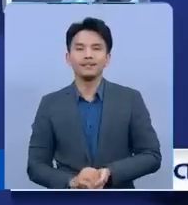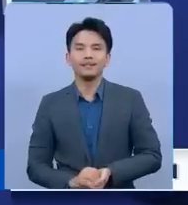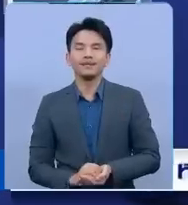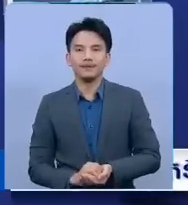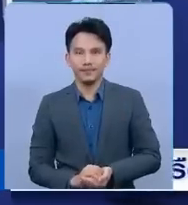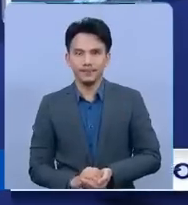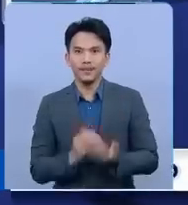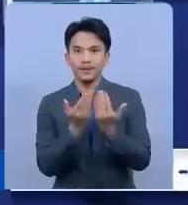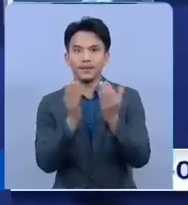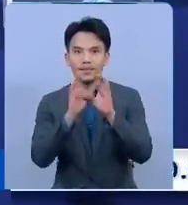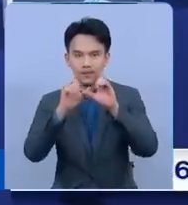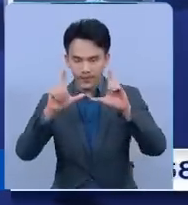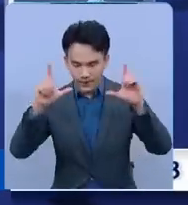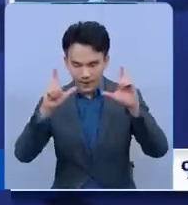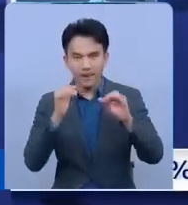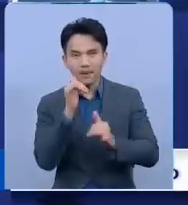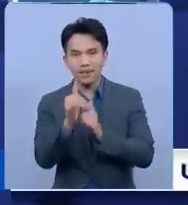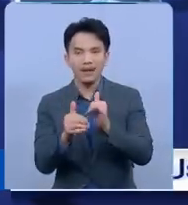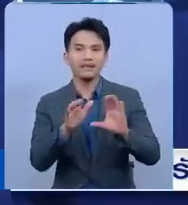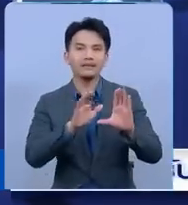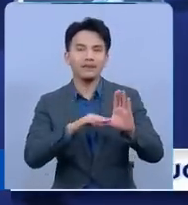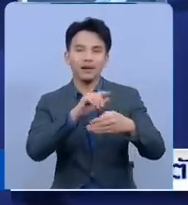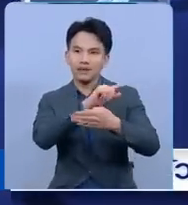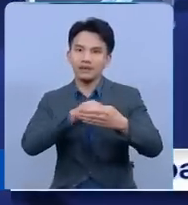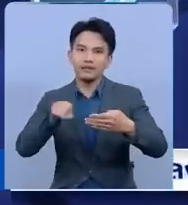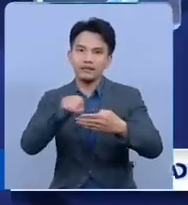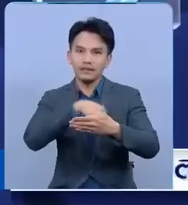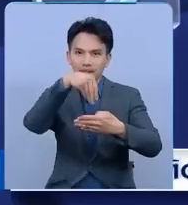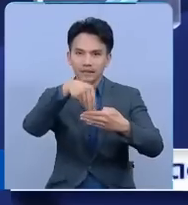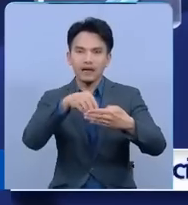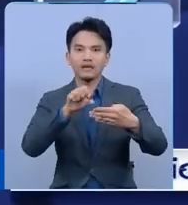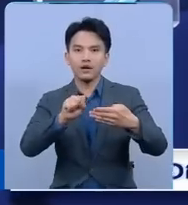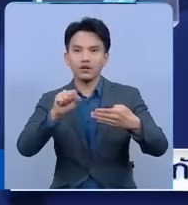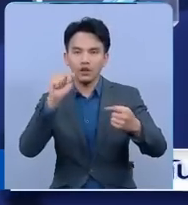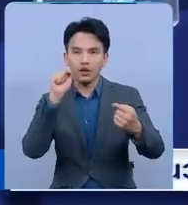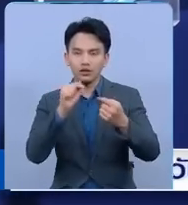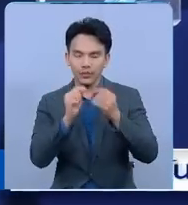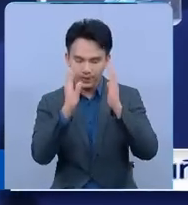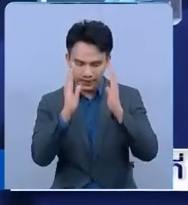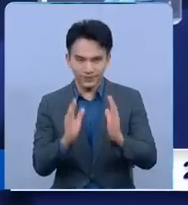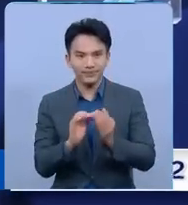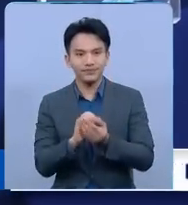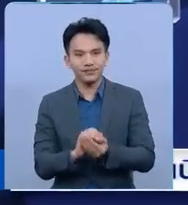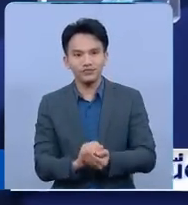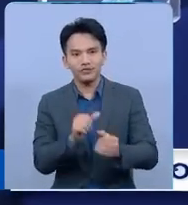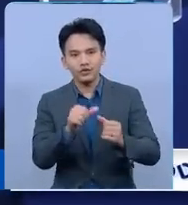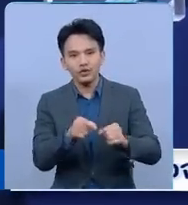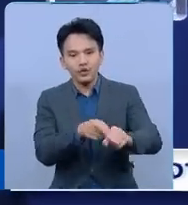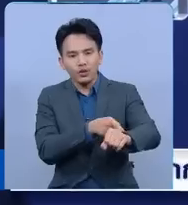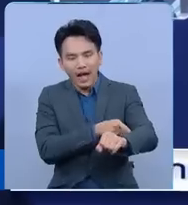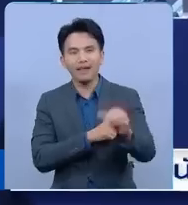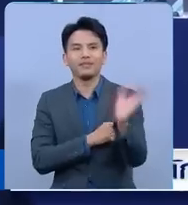ตระกูลดังนักการเมืองที่ลงสนามเลือกตั้งวันนี้จะไม่ได้ว่ากันด้วยเรื่องของคนที่อยู่มานานอ